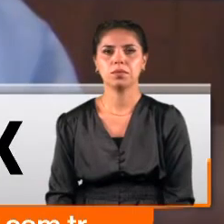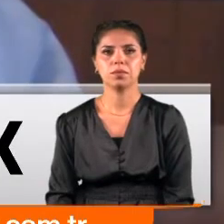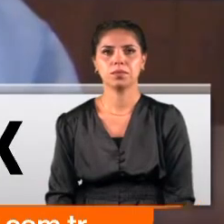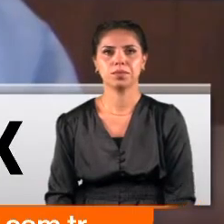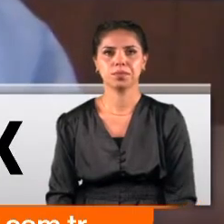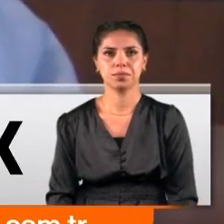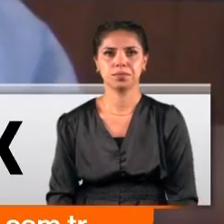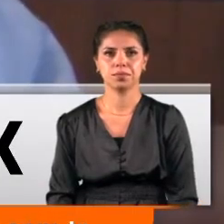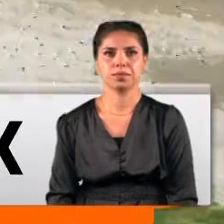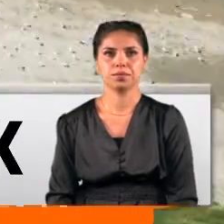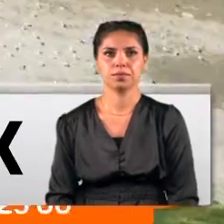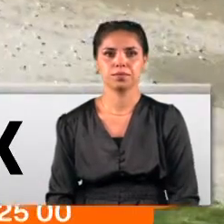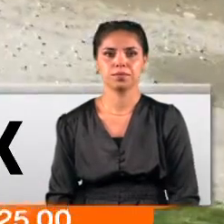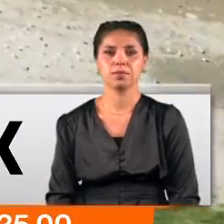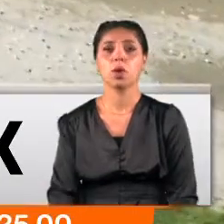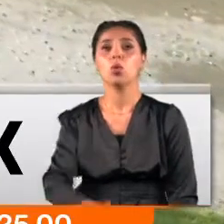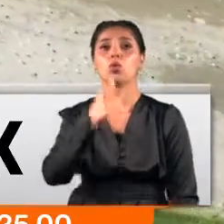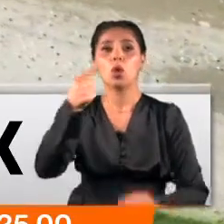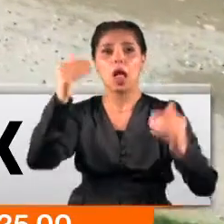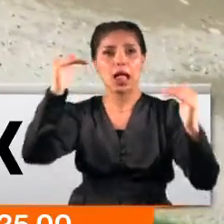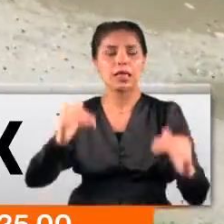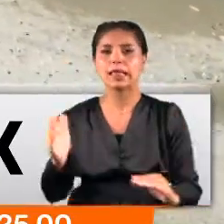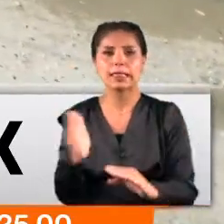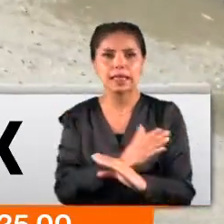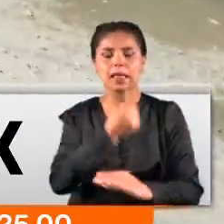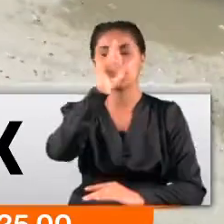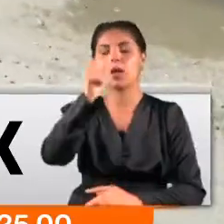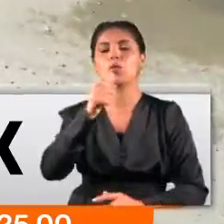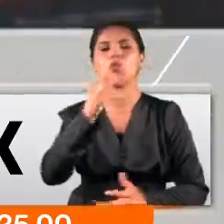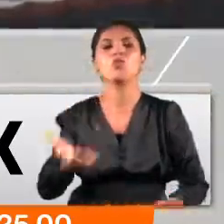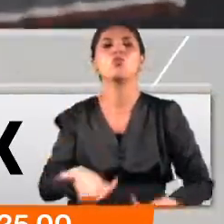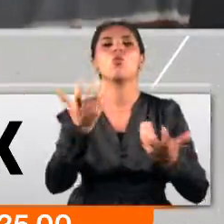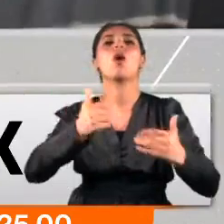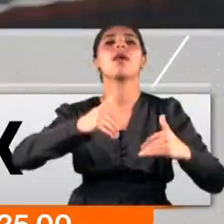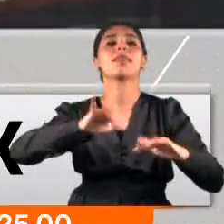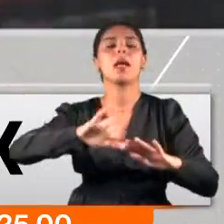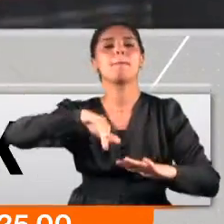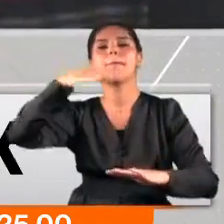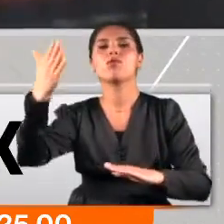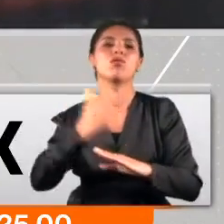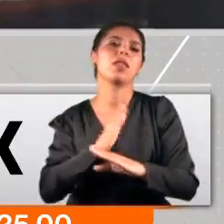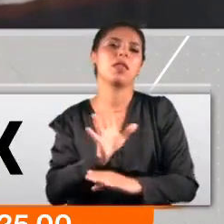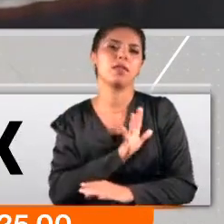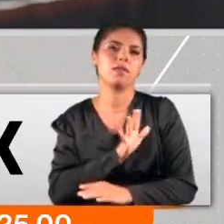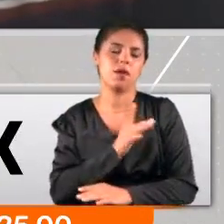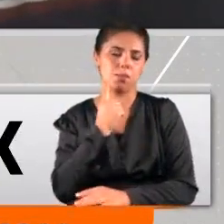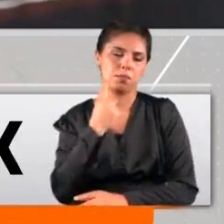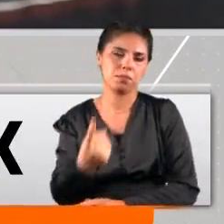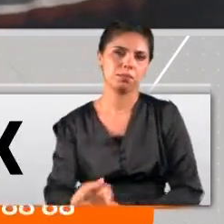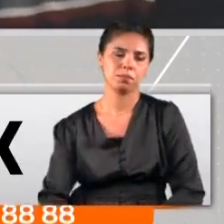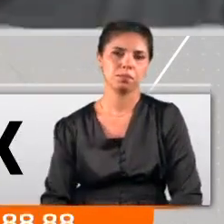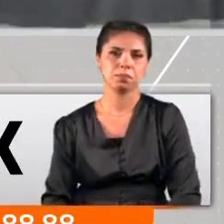Sıcak biraz daha arttığı zaman. Suyun azalmasının tek sebebi buharlaşma da değil. İstanbul'da aslında normalde 2.8